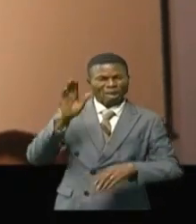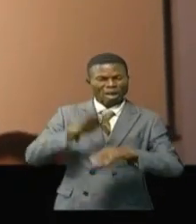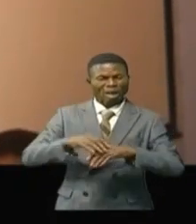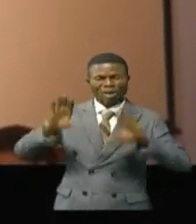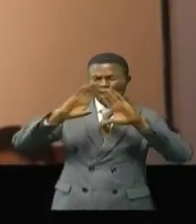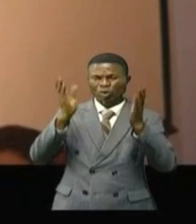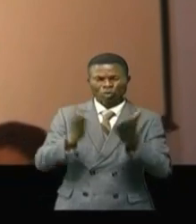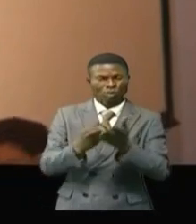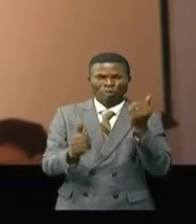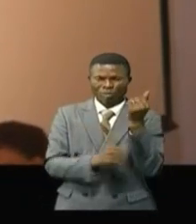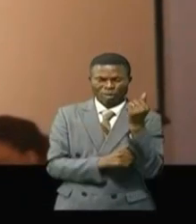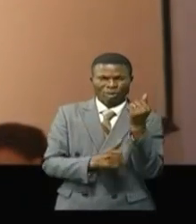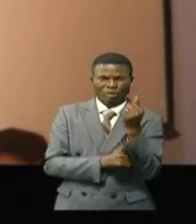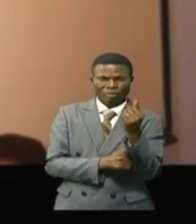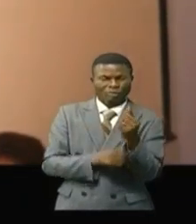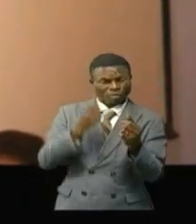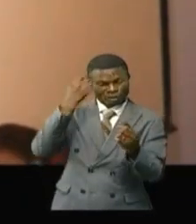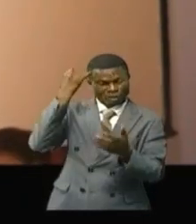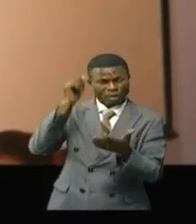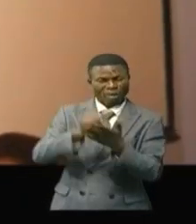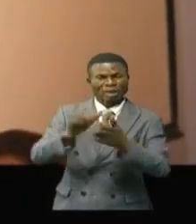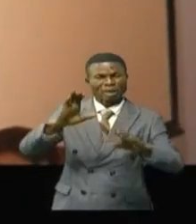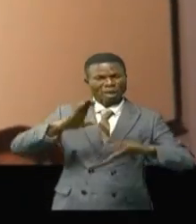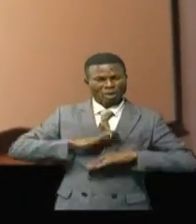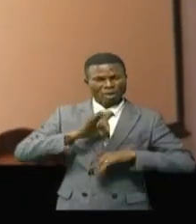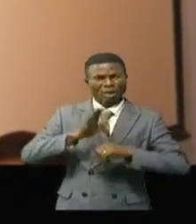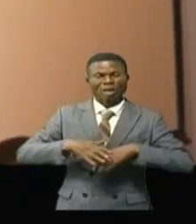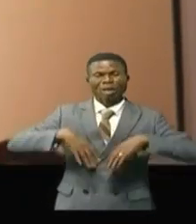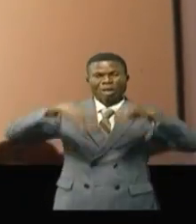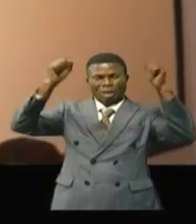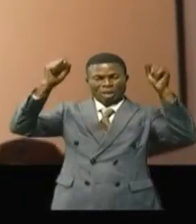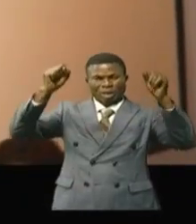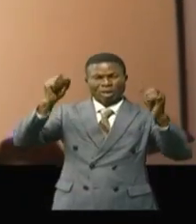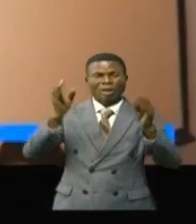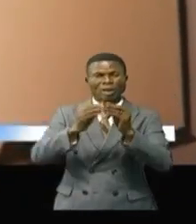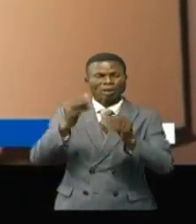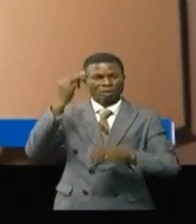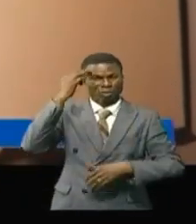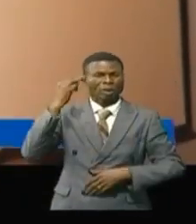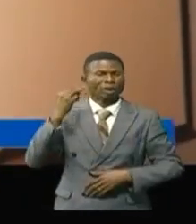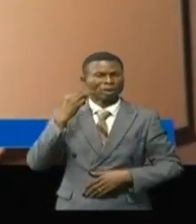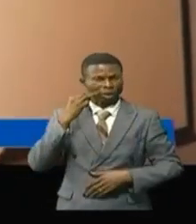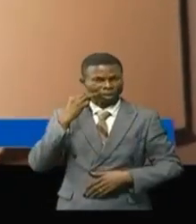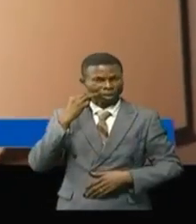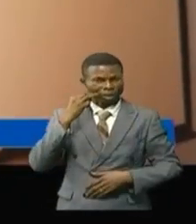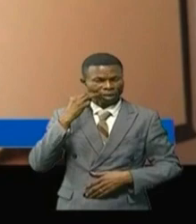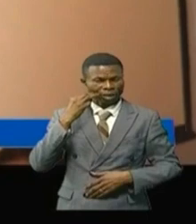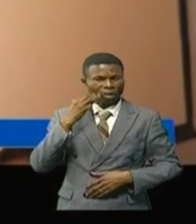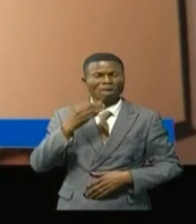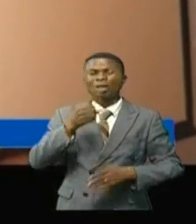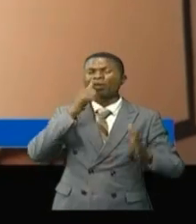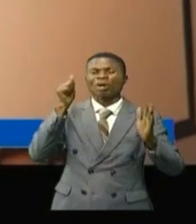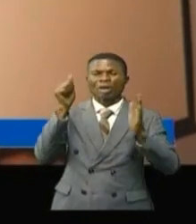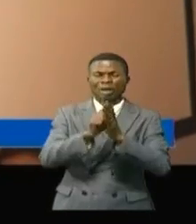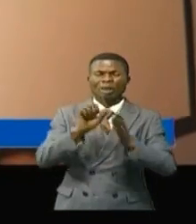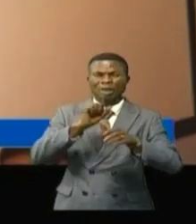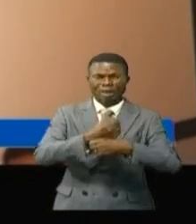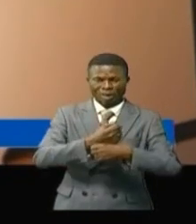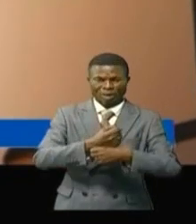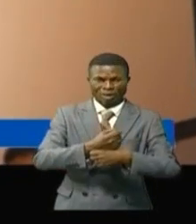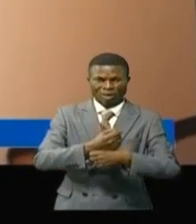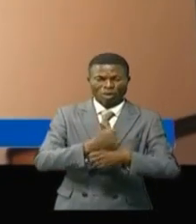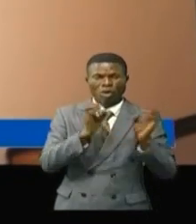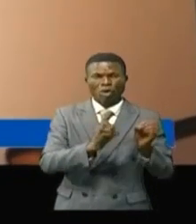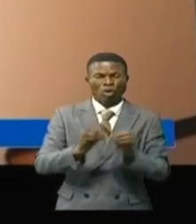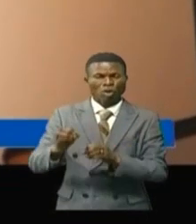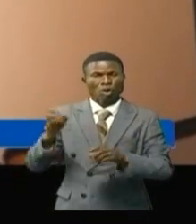optique, je note avec satisfaction l'adoption par le Conseil des ministres du décret portant création, organisation